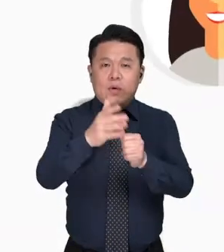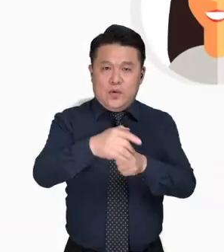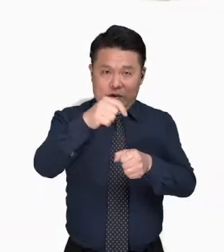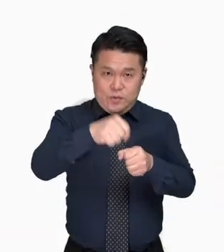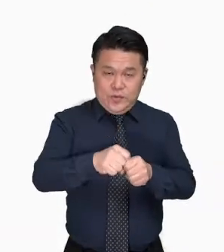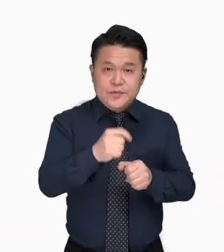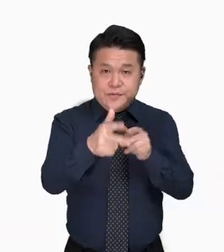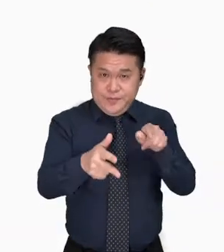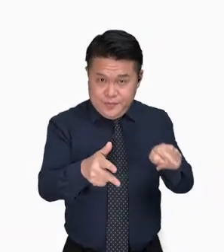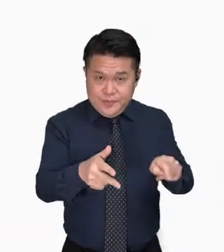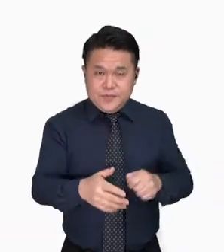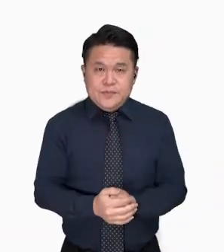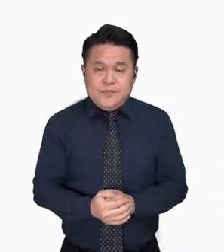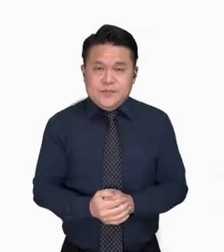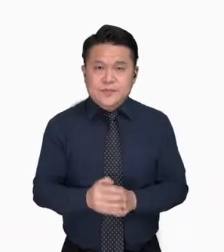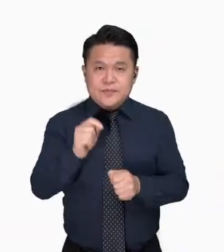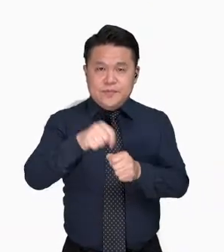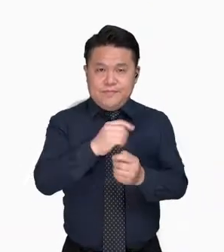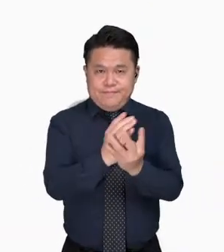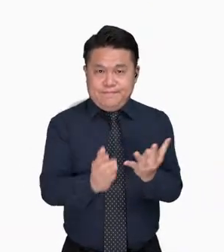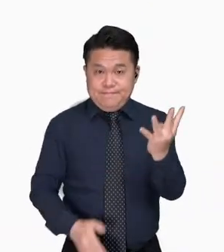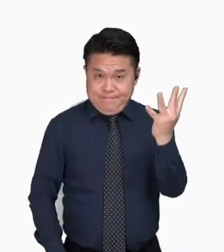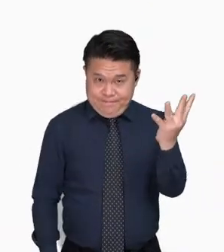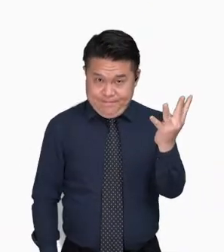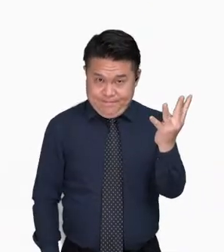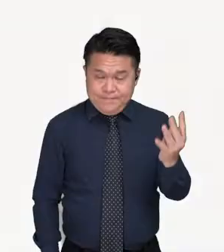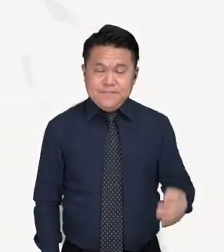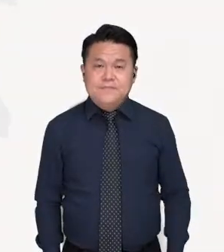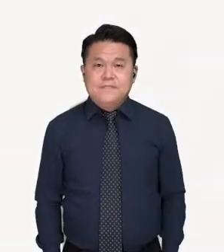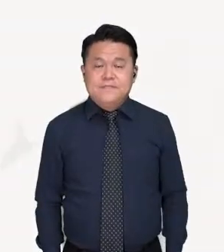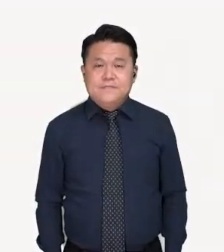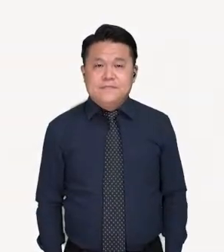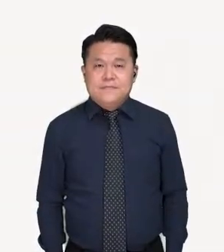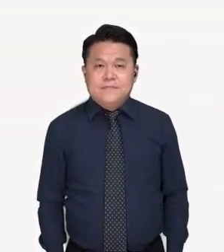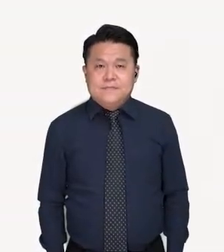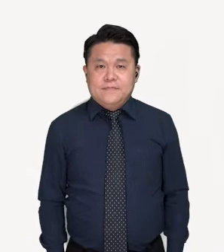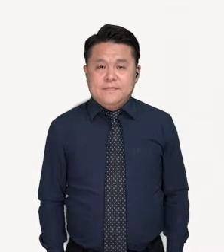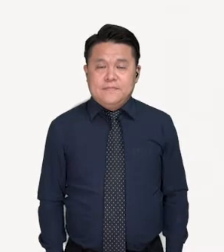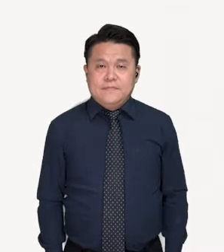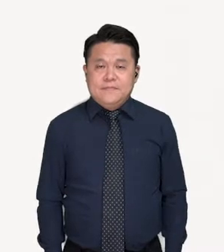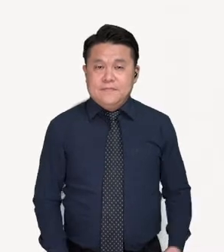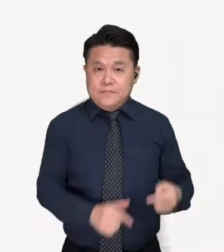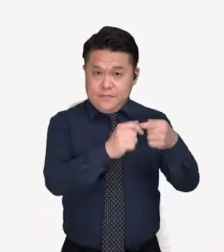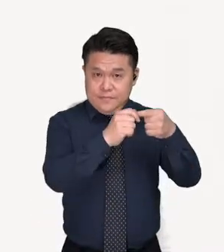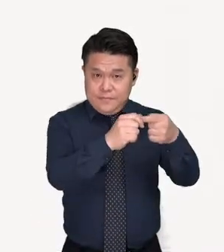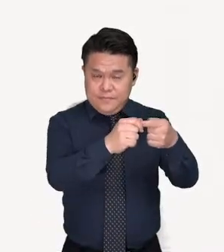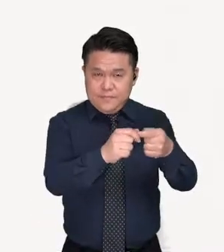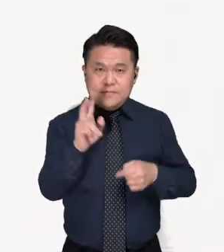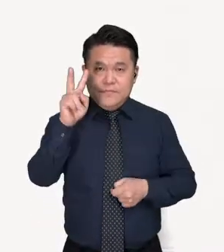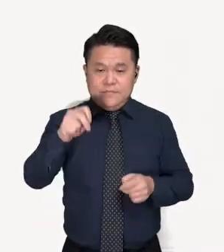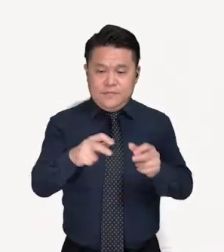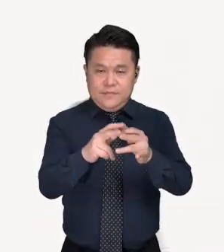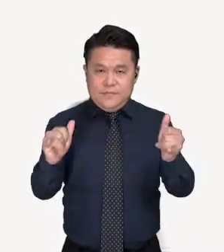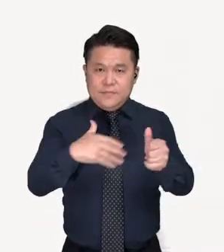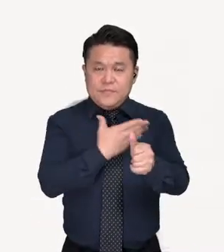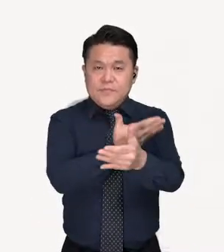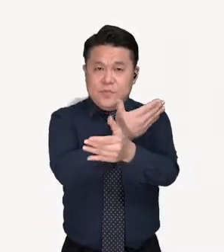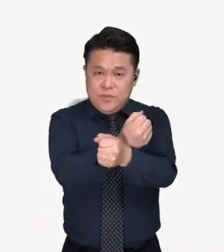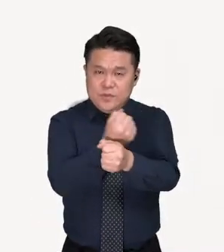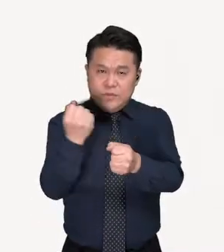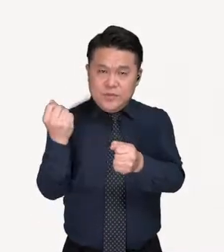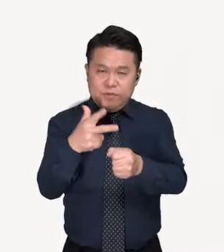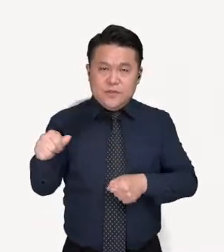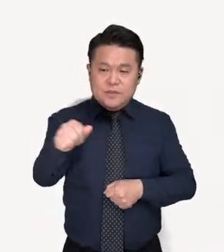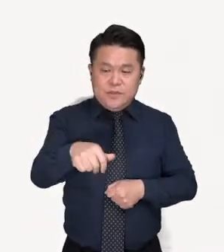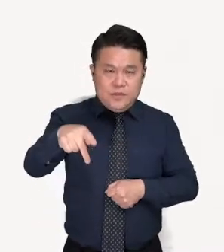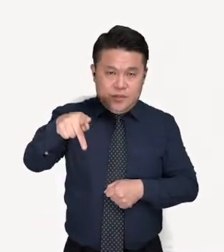민관 협력사업 모델로 4가지 목적으로 시행하고 있습니다. 하나, 유엔 장애인 권리 협약 및